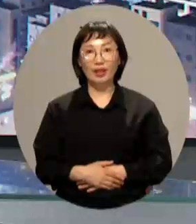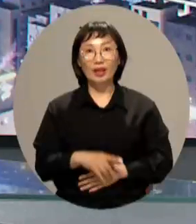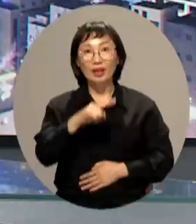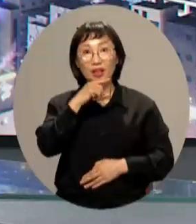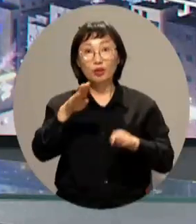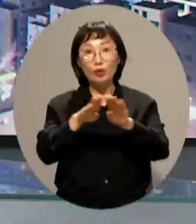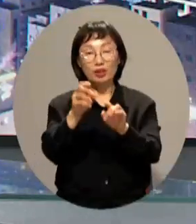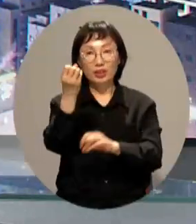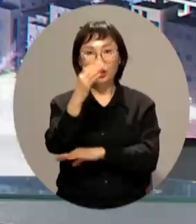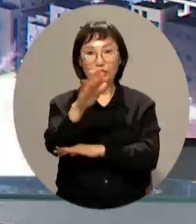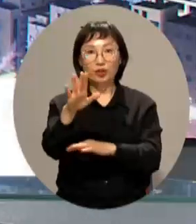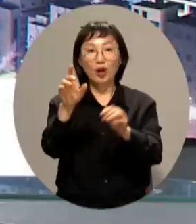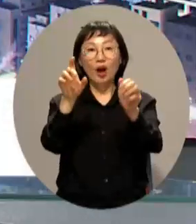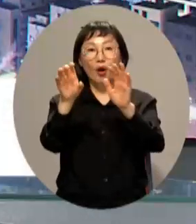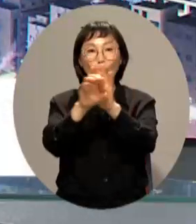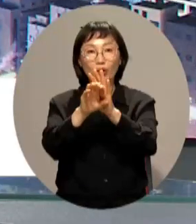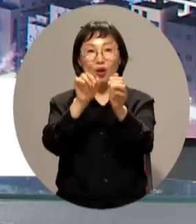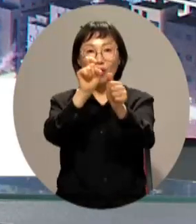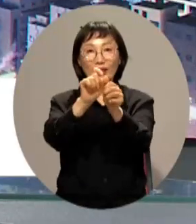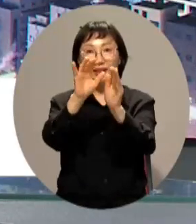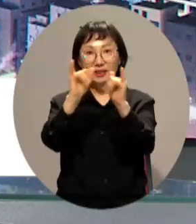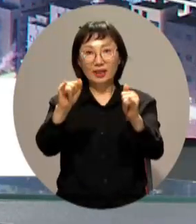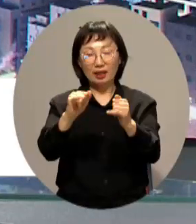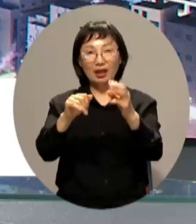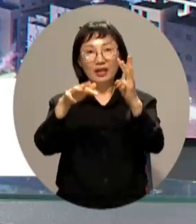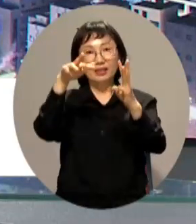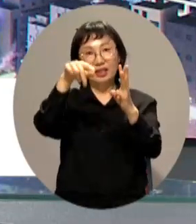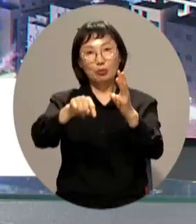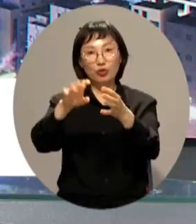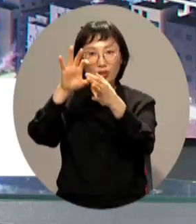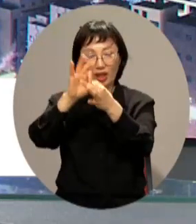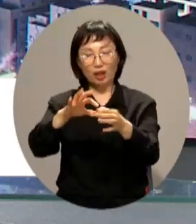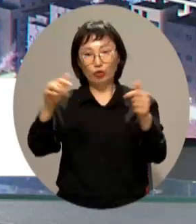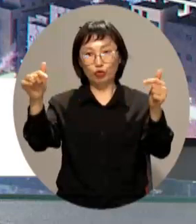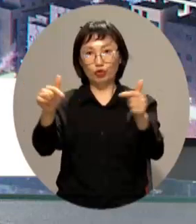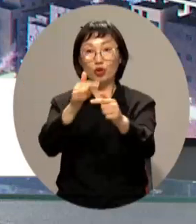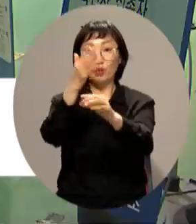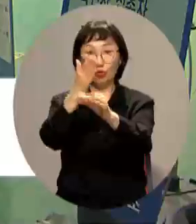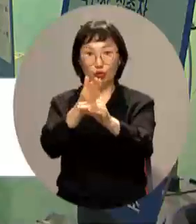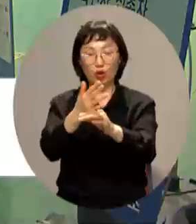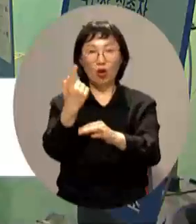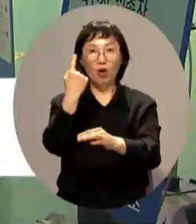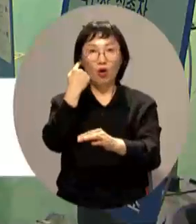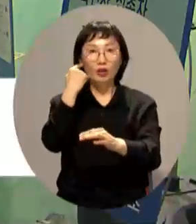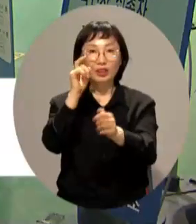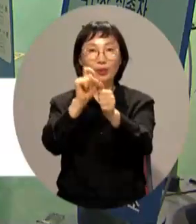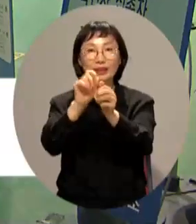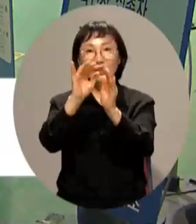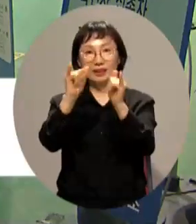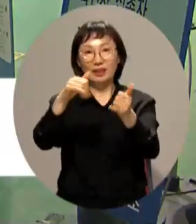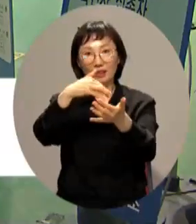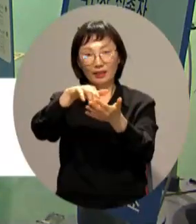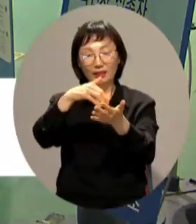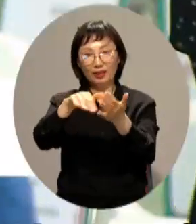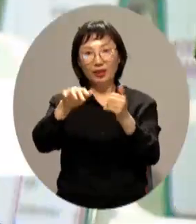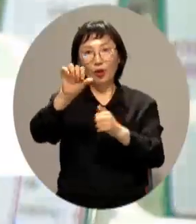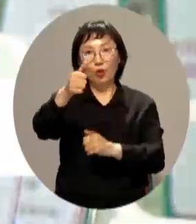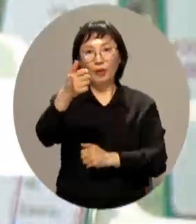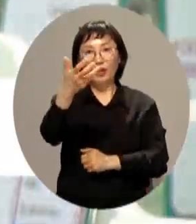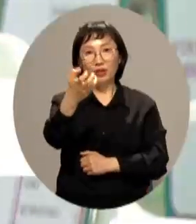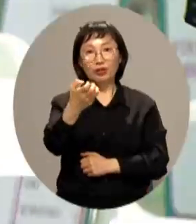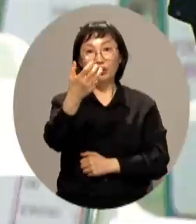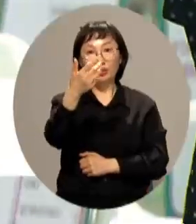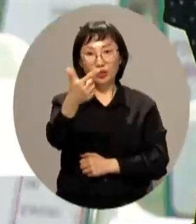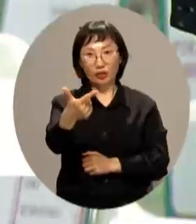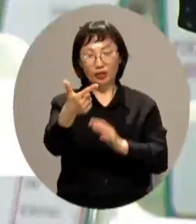일요일 기준 돈에 코로 내고 1일 확진 자가 3주 연속 줄어들었습니다 휴일인 어제 확진 자수는 500여 등 6명으로